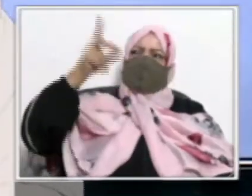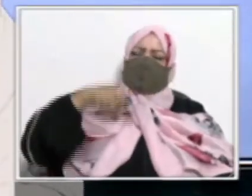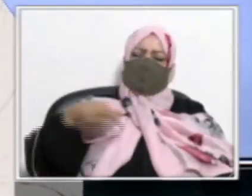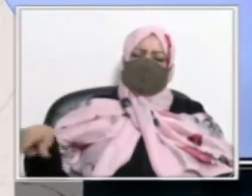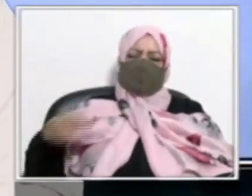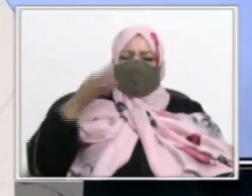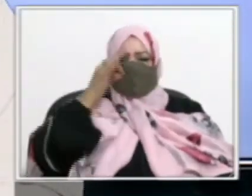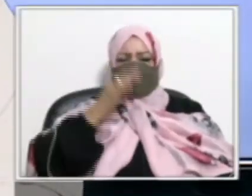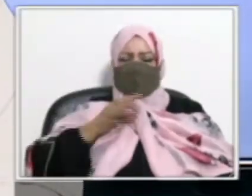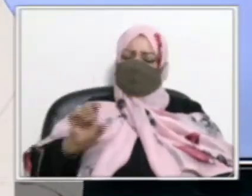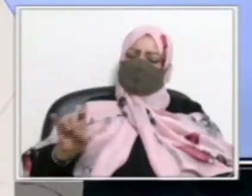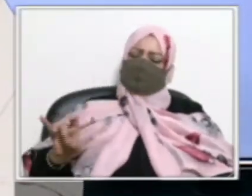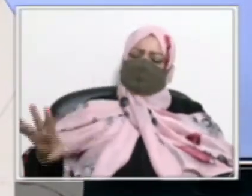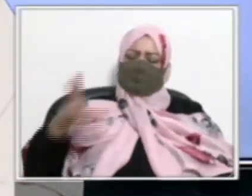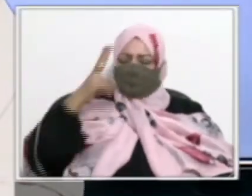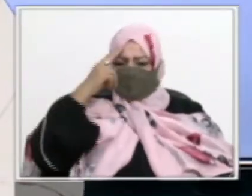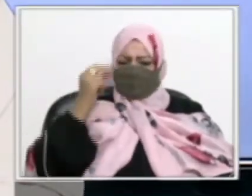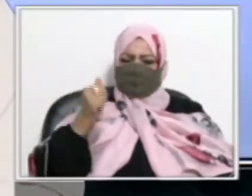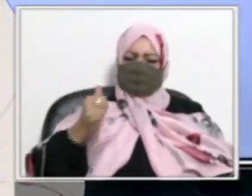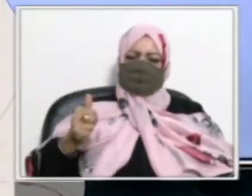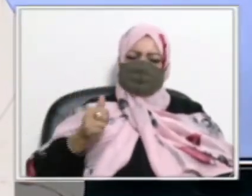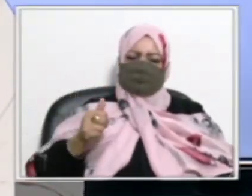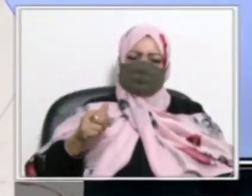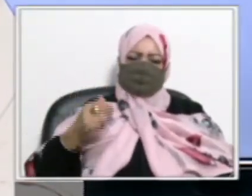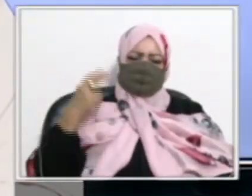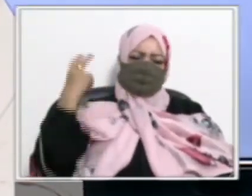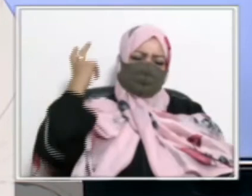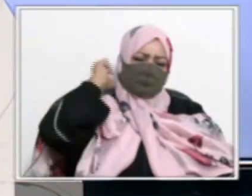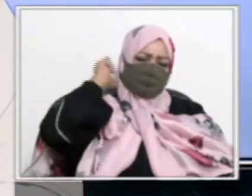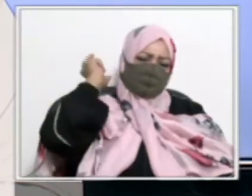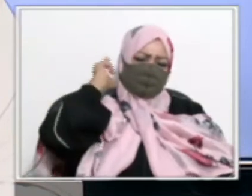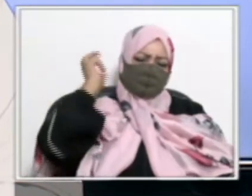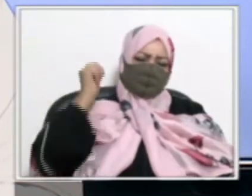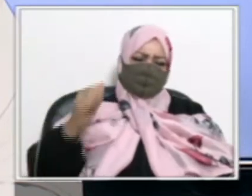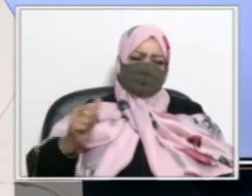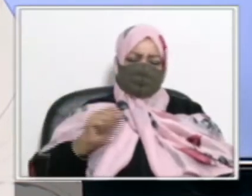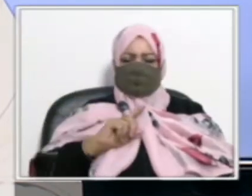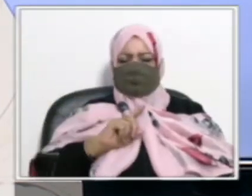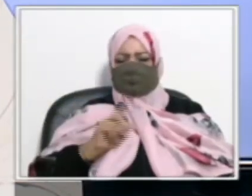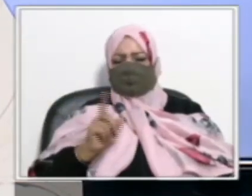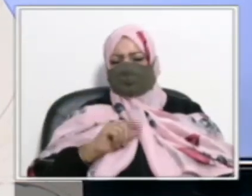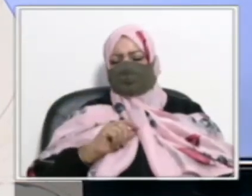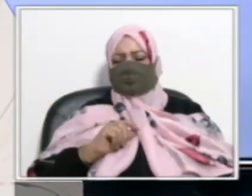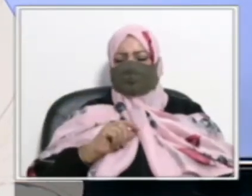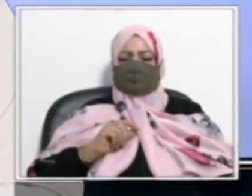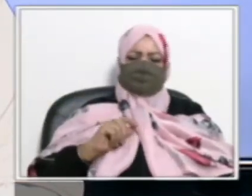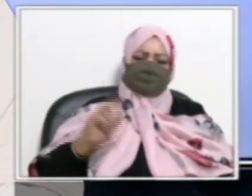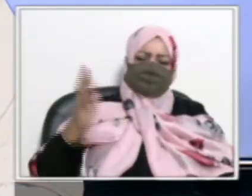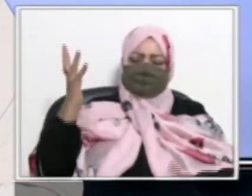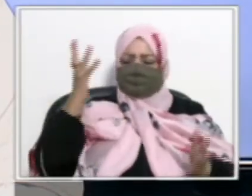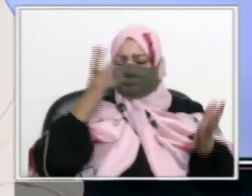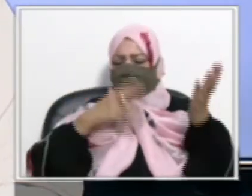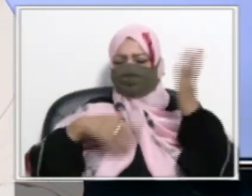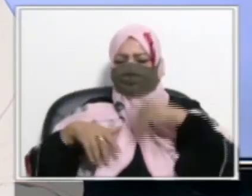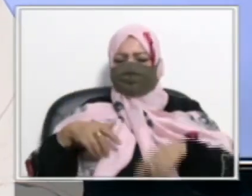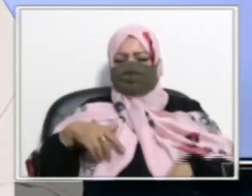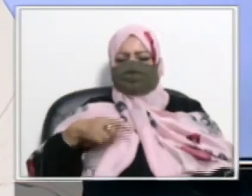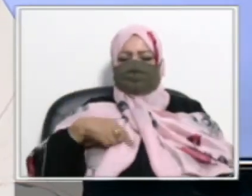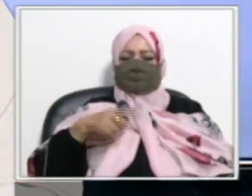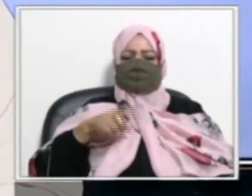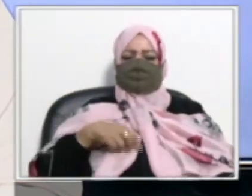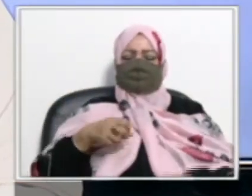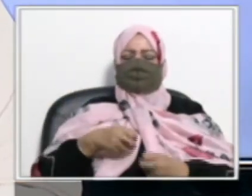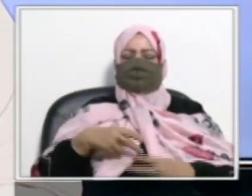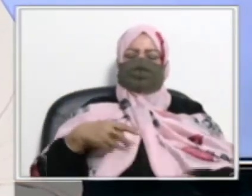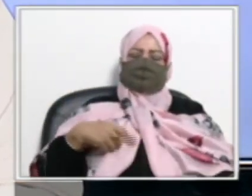في آخر أنفاسه وفي آخر أيامه التي عاشها، لأن الإنسان كله حياته